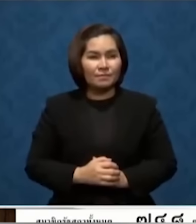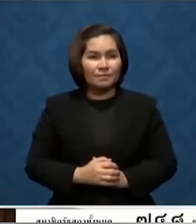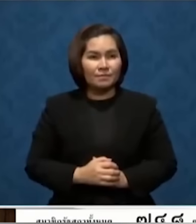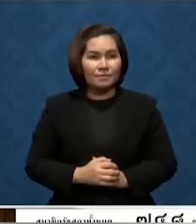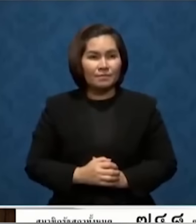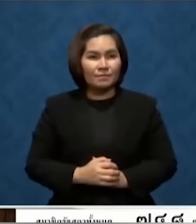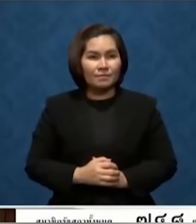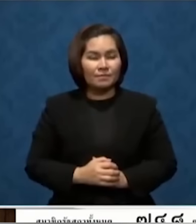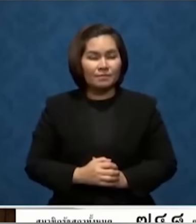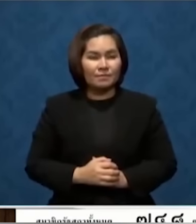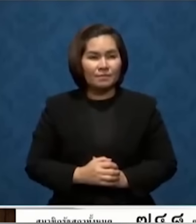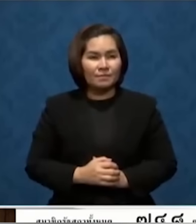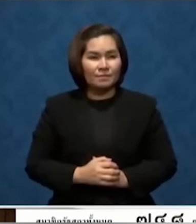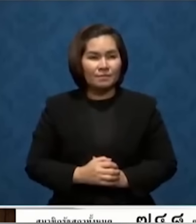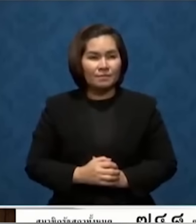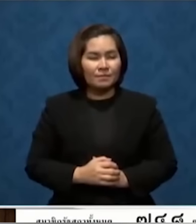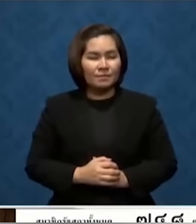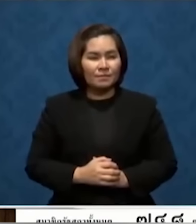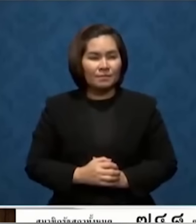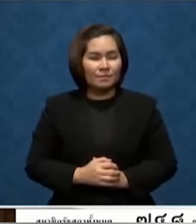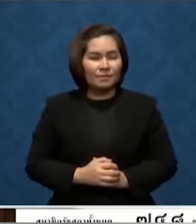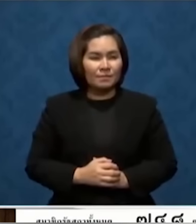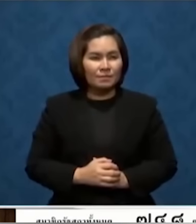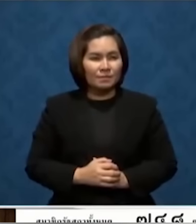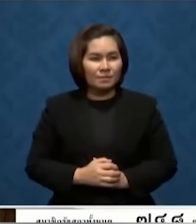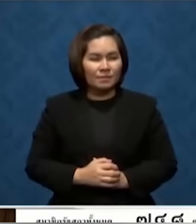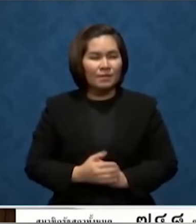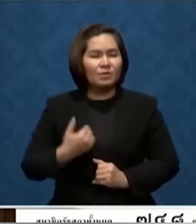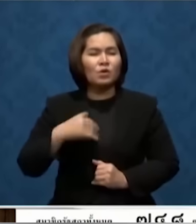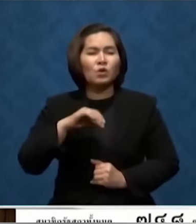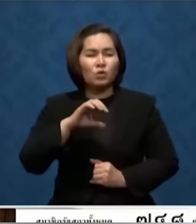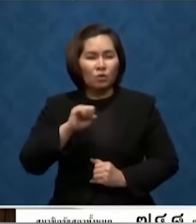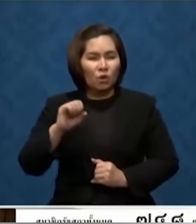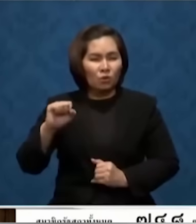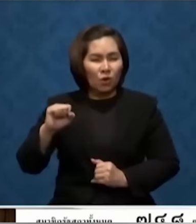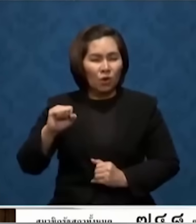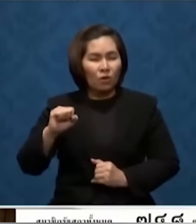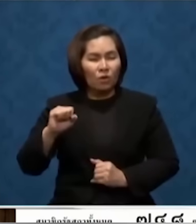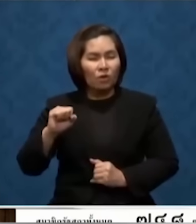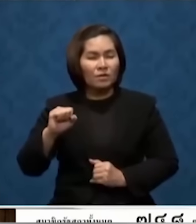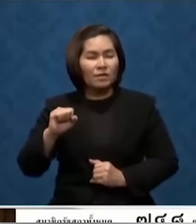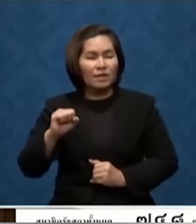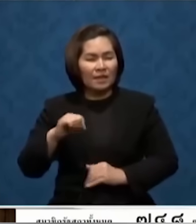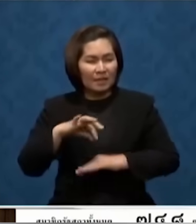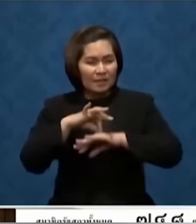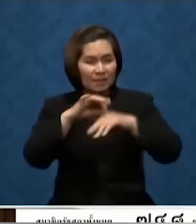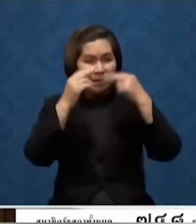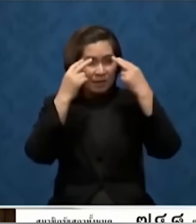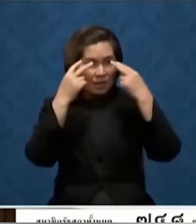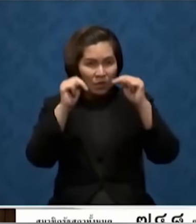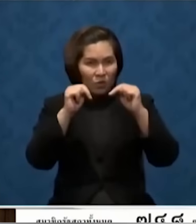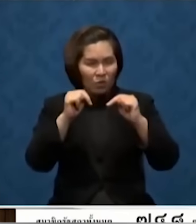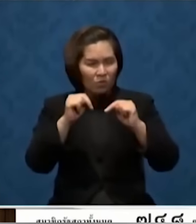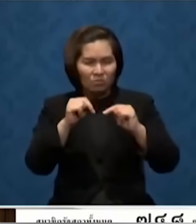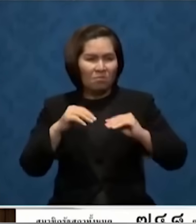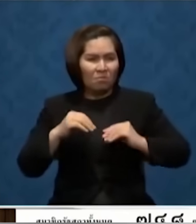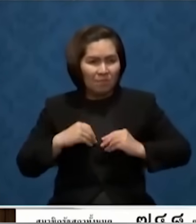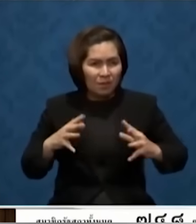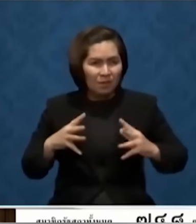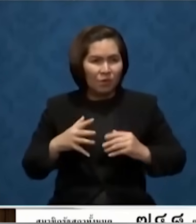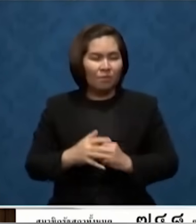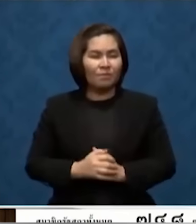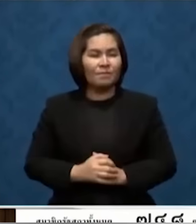สิ่งที่สสที่ไม่เห็นชอบในการดำรงตำแหน่งนายกรัฐมนตรีของท่านพิธาลิ้มเจ